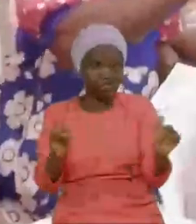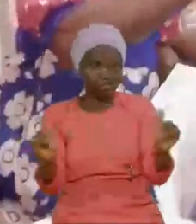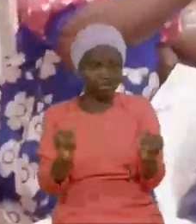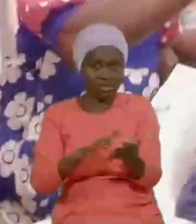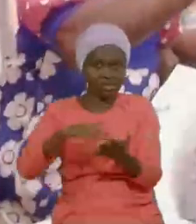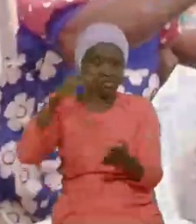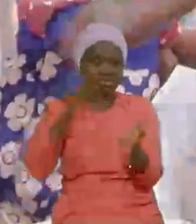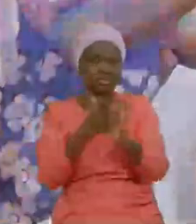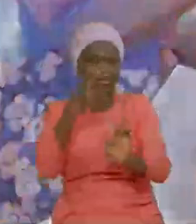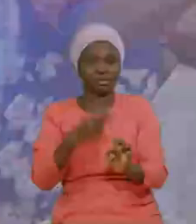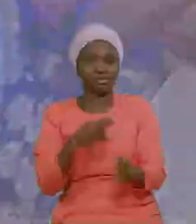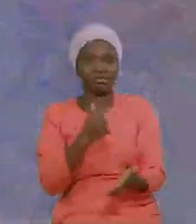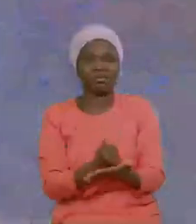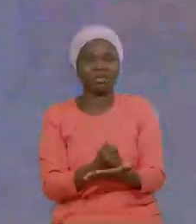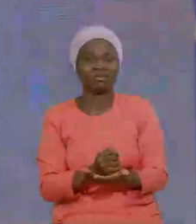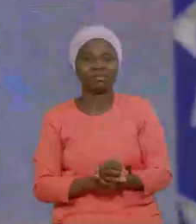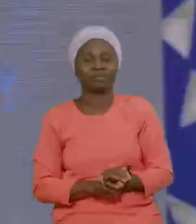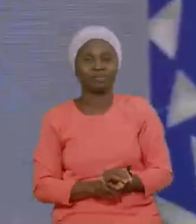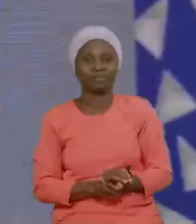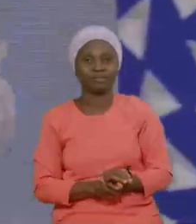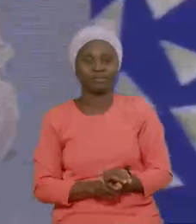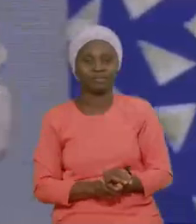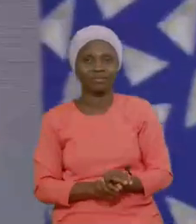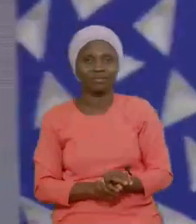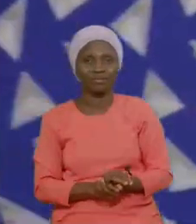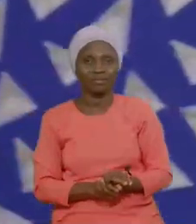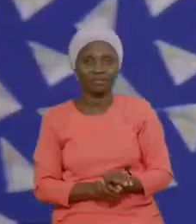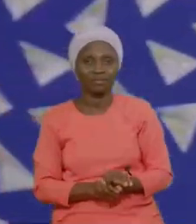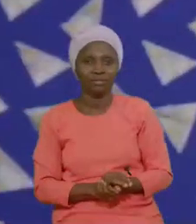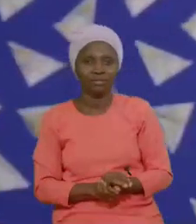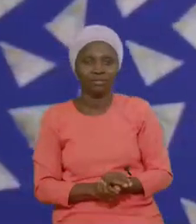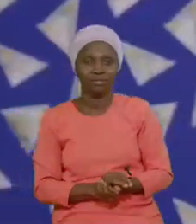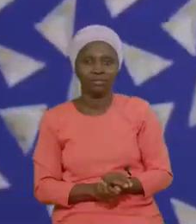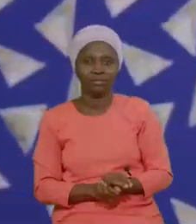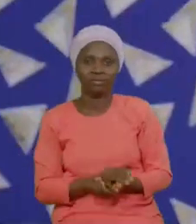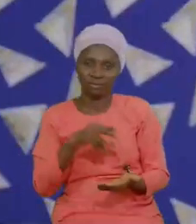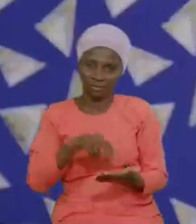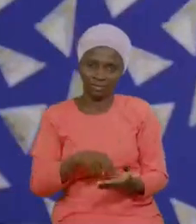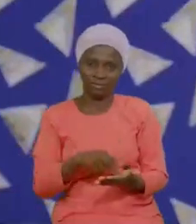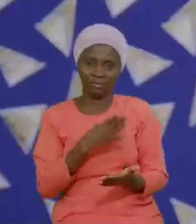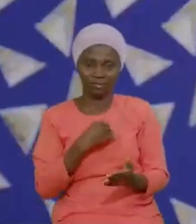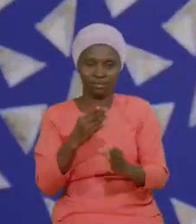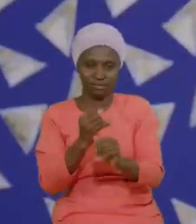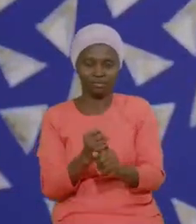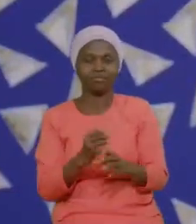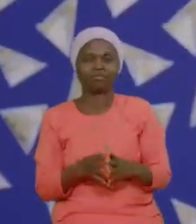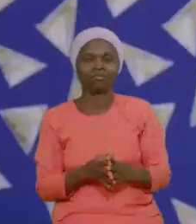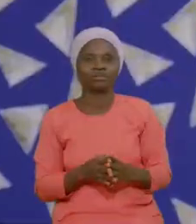La même gloire que Dieu m'a donnée et que Dieu sait, tu auras la même gloire.